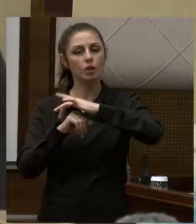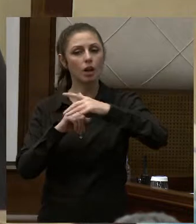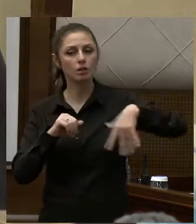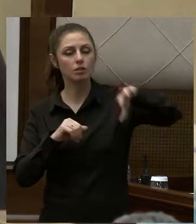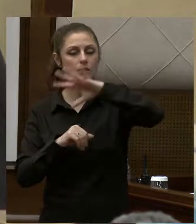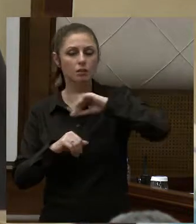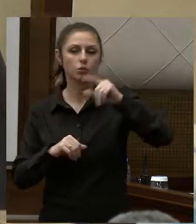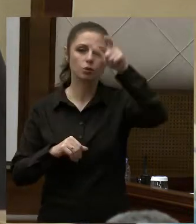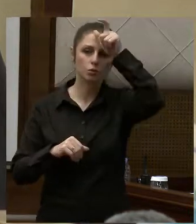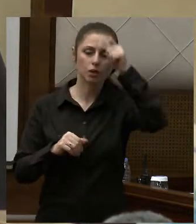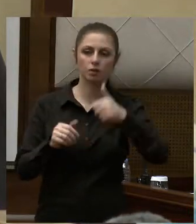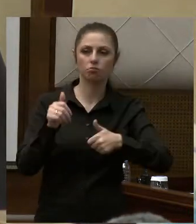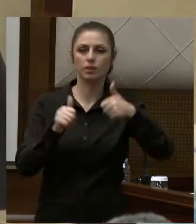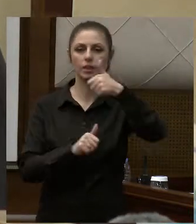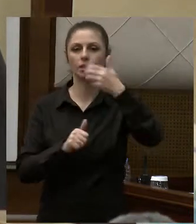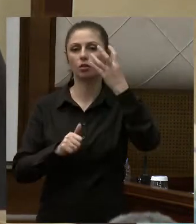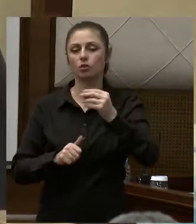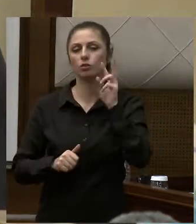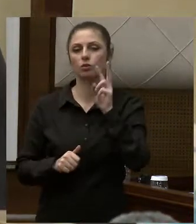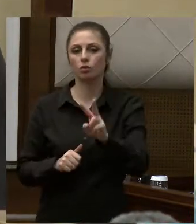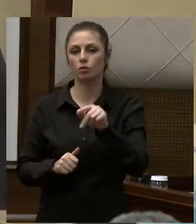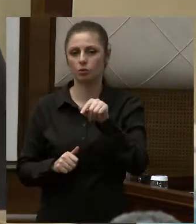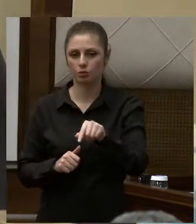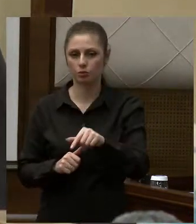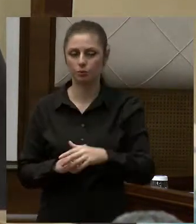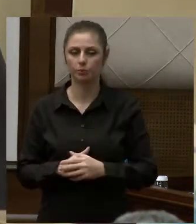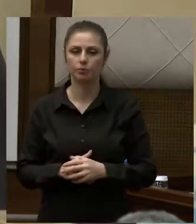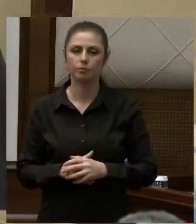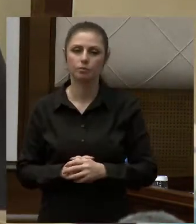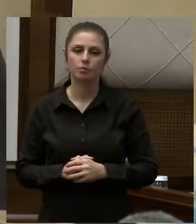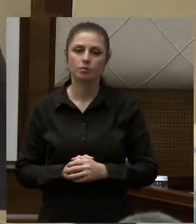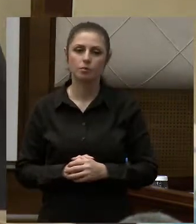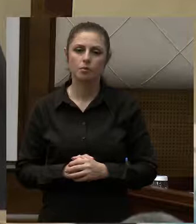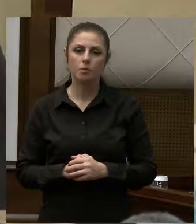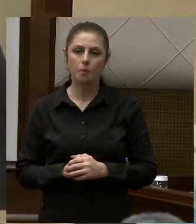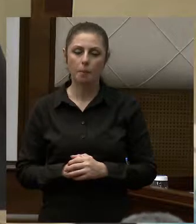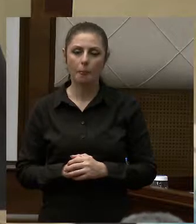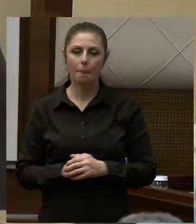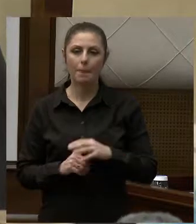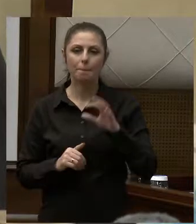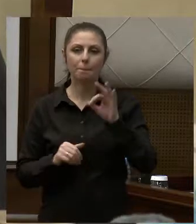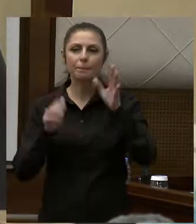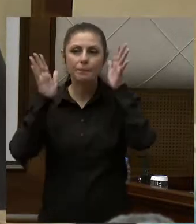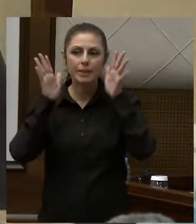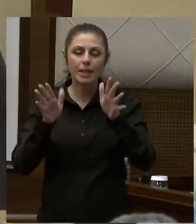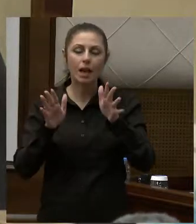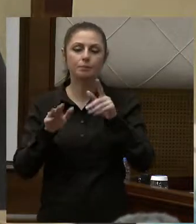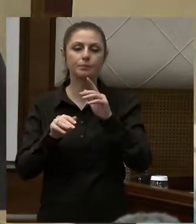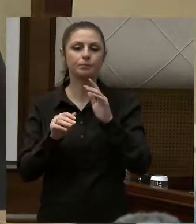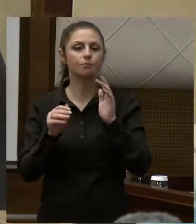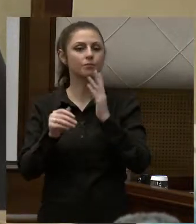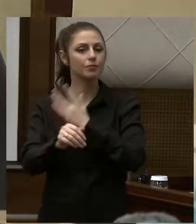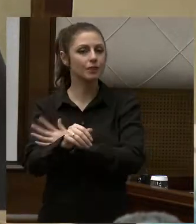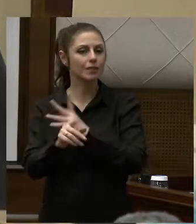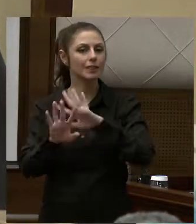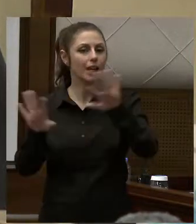gösteriyor. Şahidi mi? Venezuela Devlet Başkanı. Geldi, burada söylemesi gerekenleri söyledi ve İslam ülkelerinde bir ve beraber